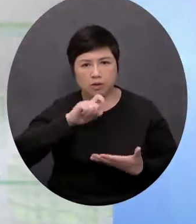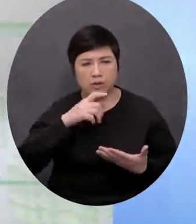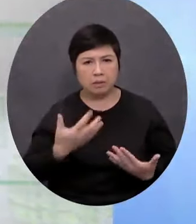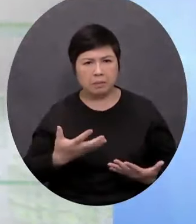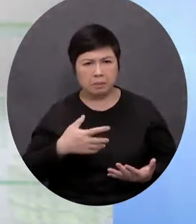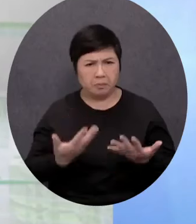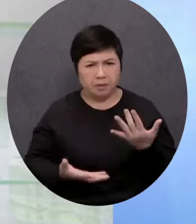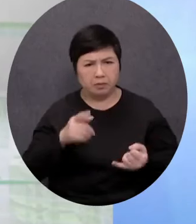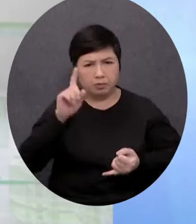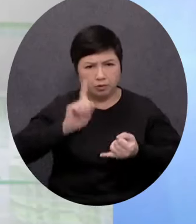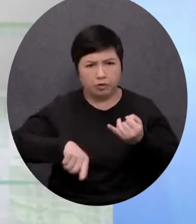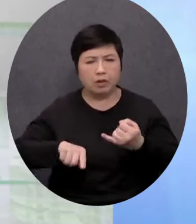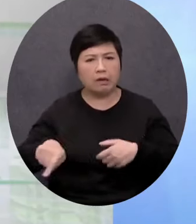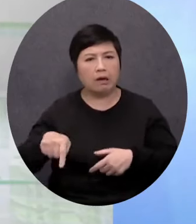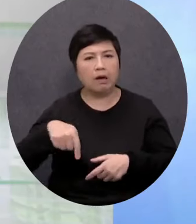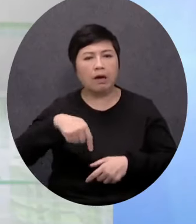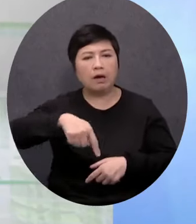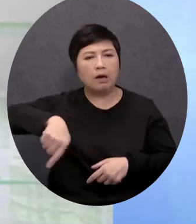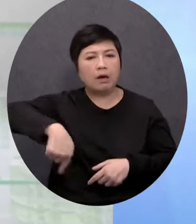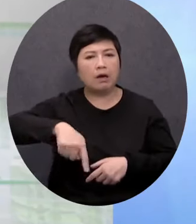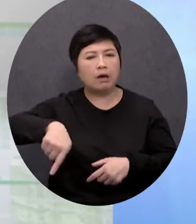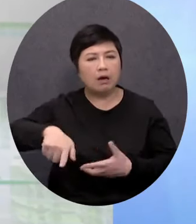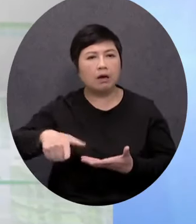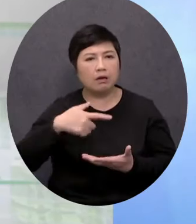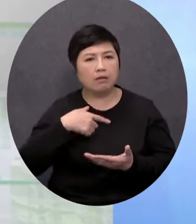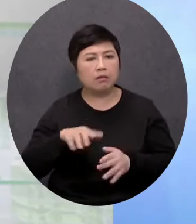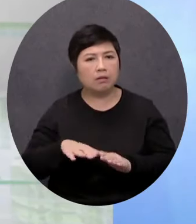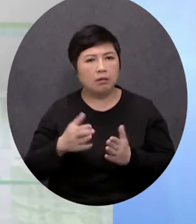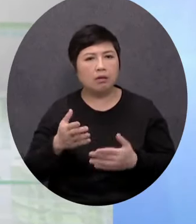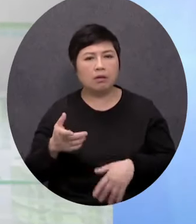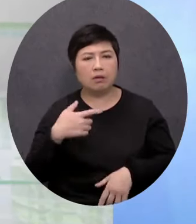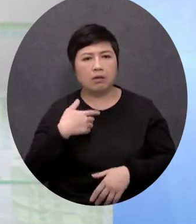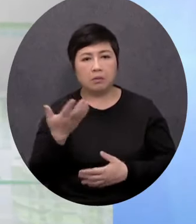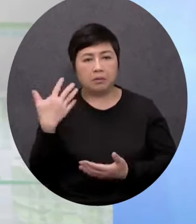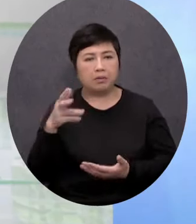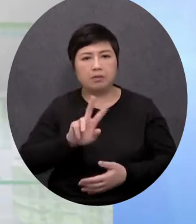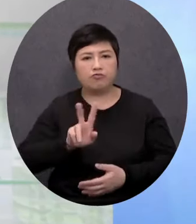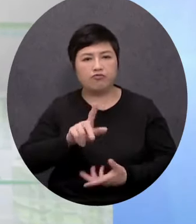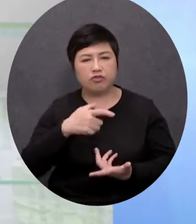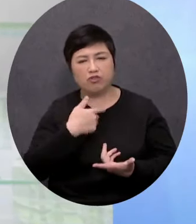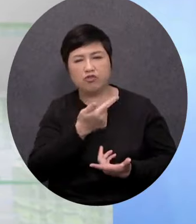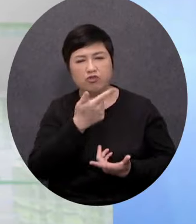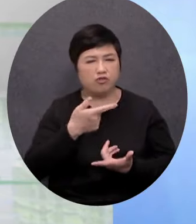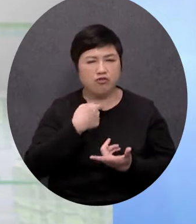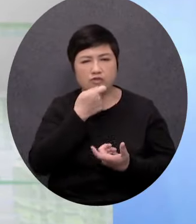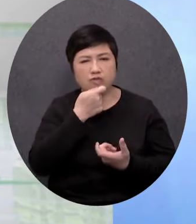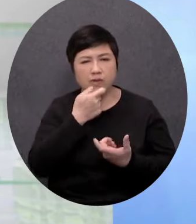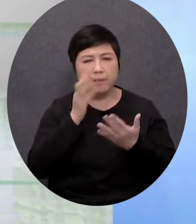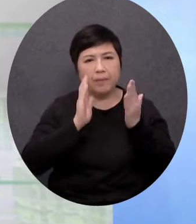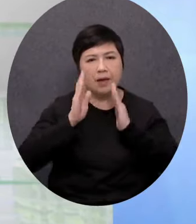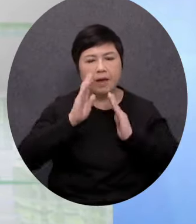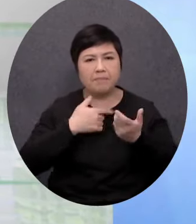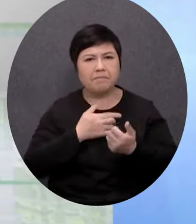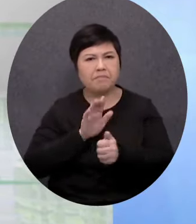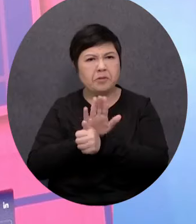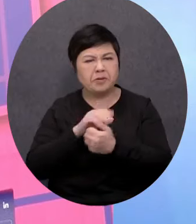最后一届在大球场上演。一如往年，不少入场球迷都悉心打扮，为爱队打气。